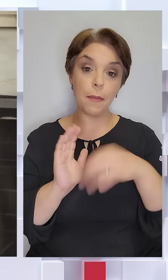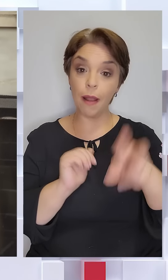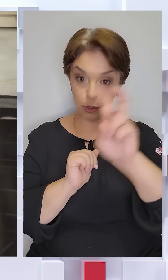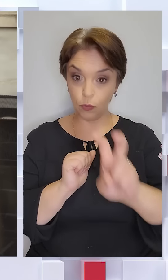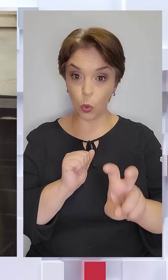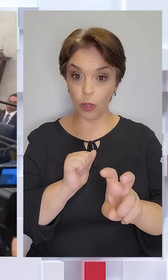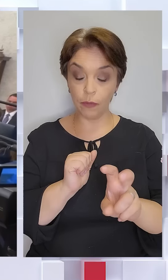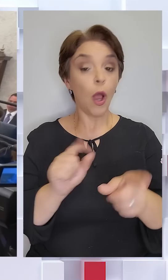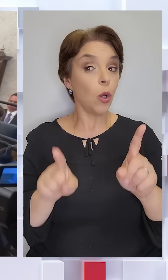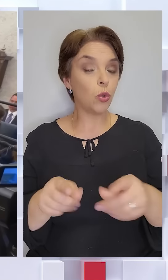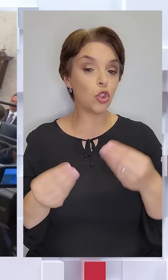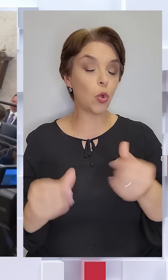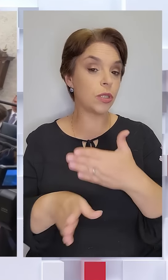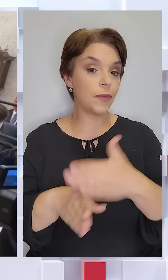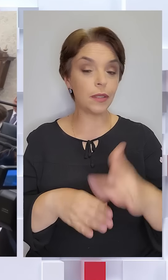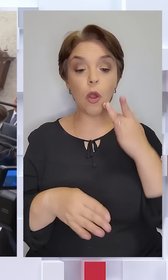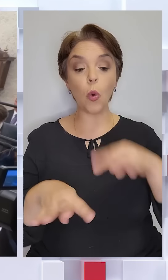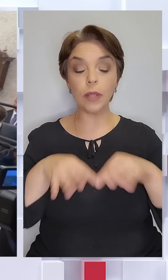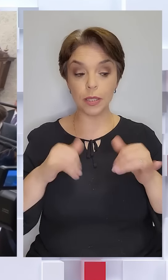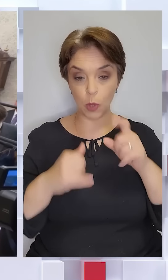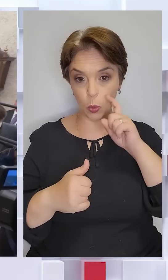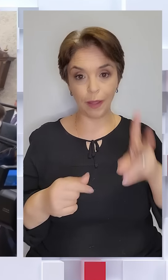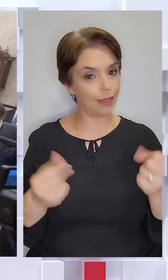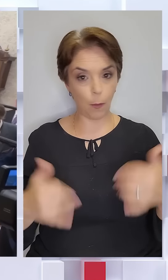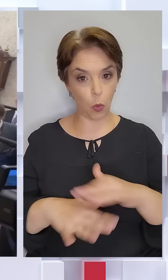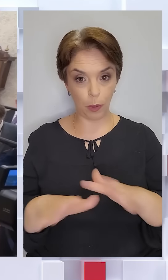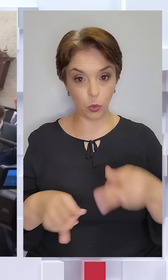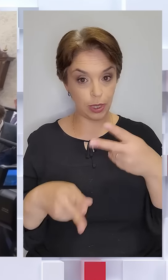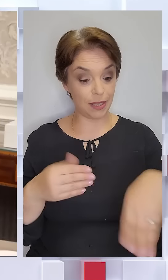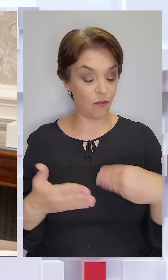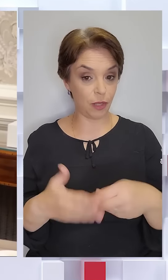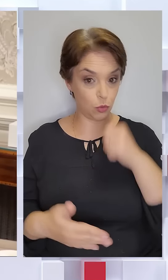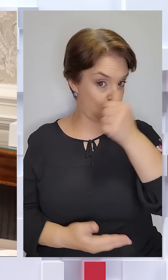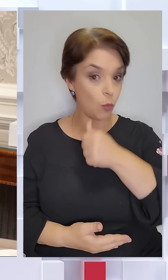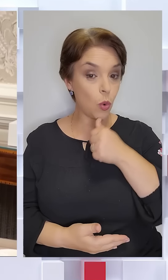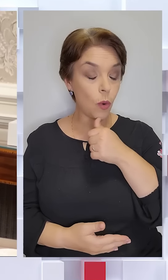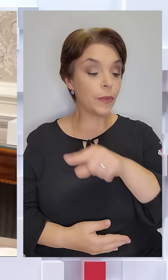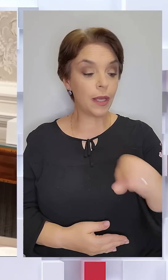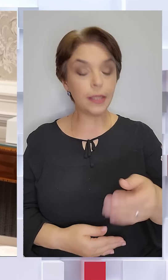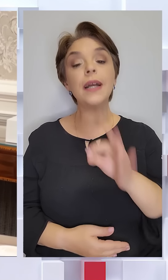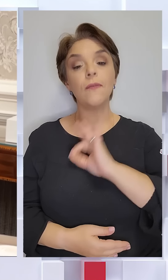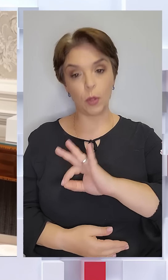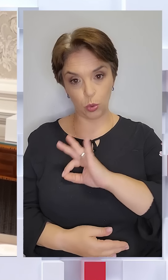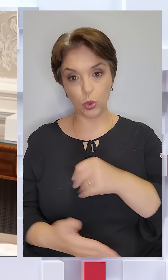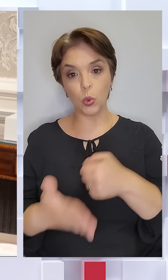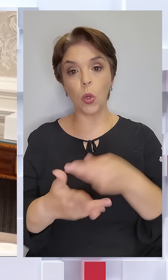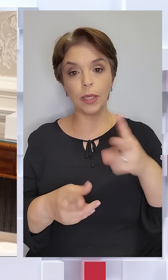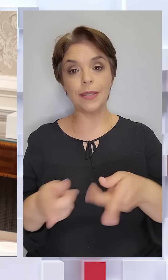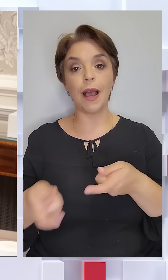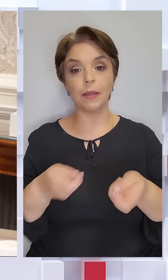мільярдів доларів. Тож кошти, виділені Конгресом для України, не пропадуть із кінцем фінансового року. Їх використають до